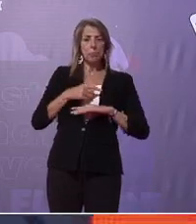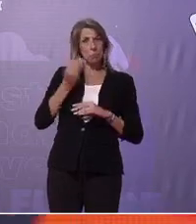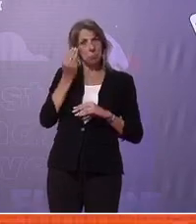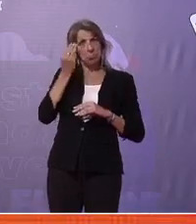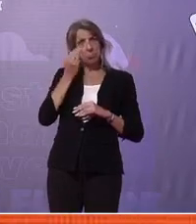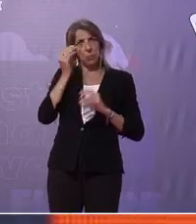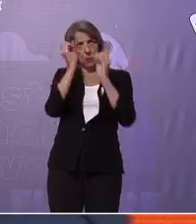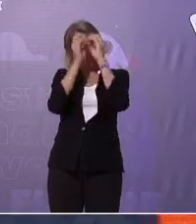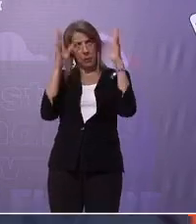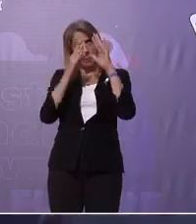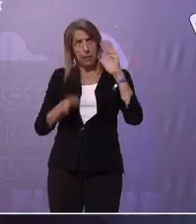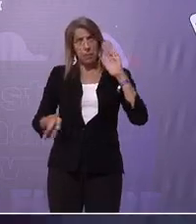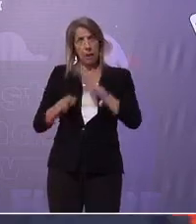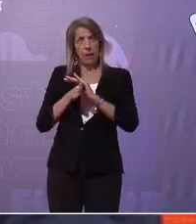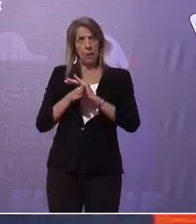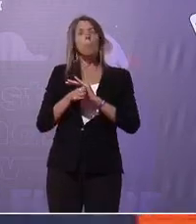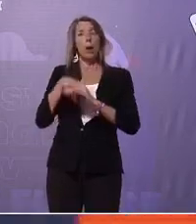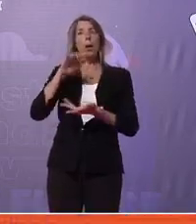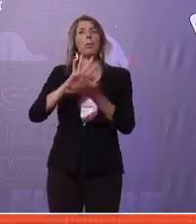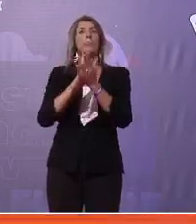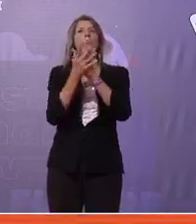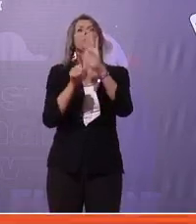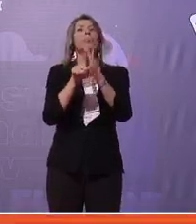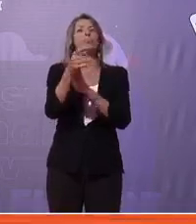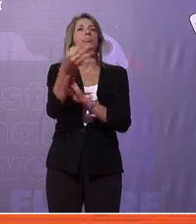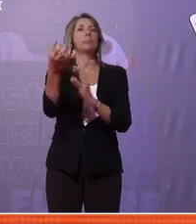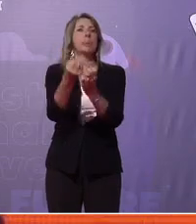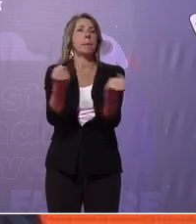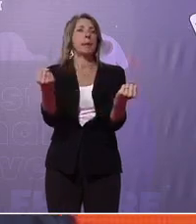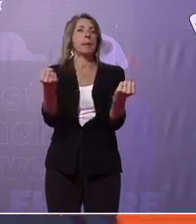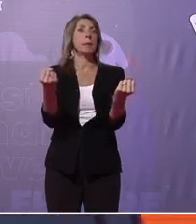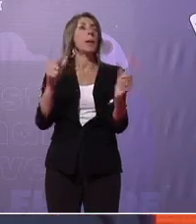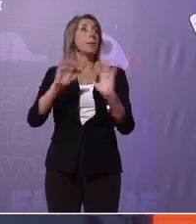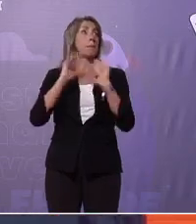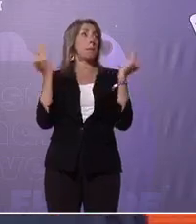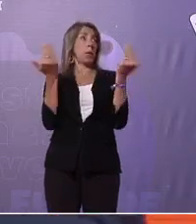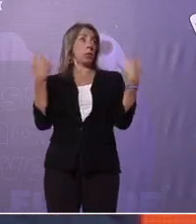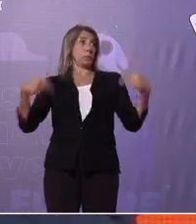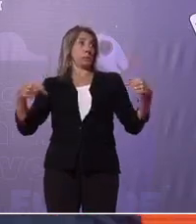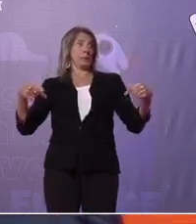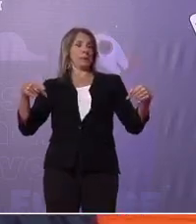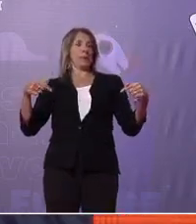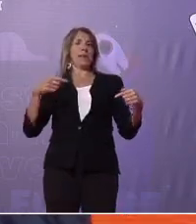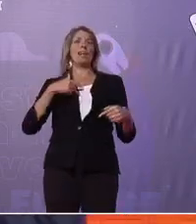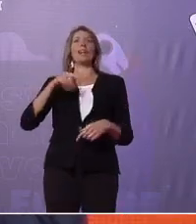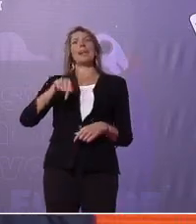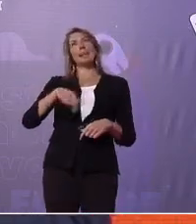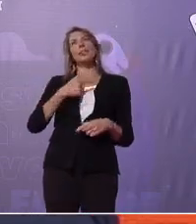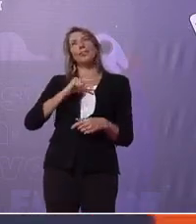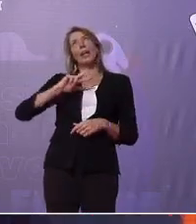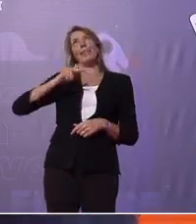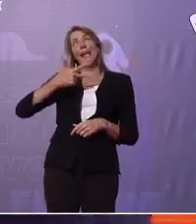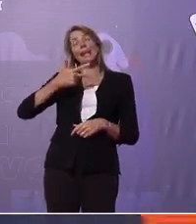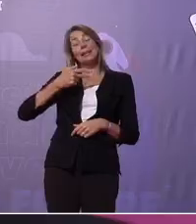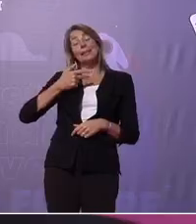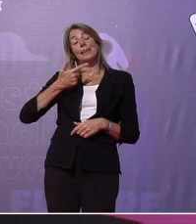ha una visione la può realizzare e soprattutto nel mondo in cui ci troviamo nel quale adesso abbiamo la terza Ondata qualcuno l'ha